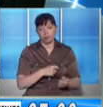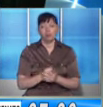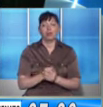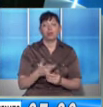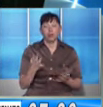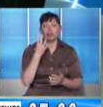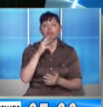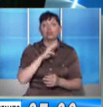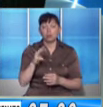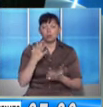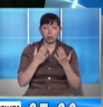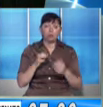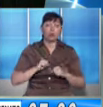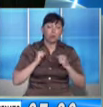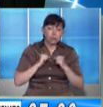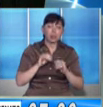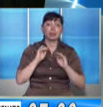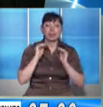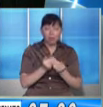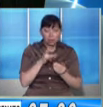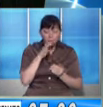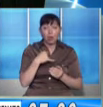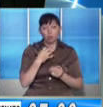fiecare. Dacă vă încadrați într-un timp mai mic,